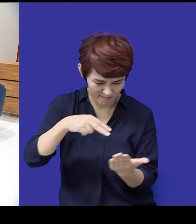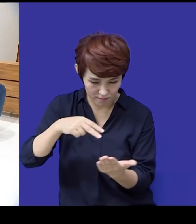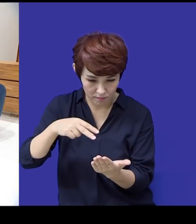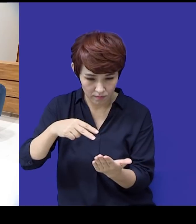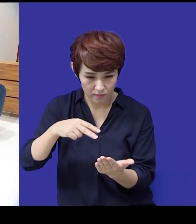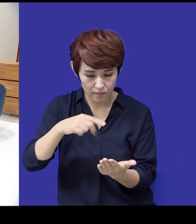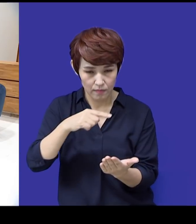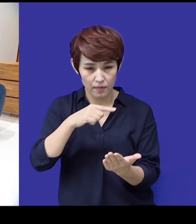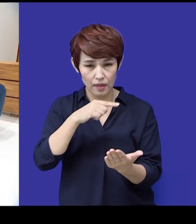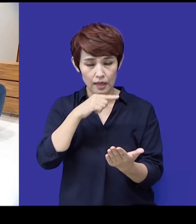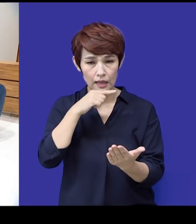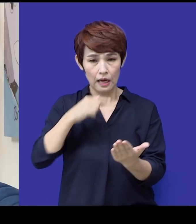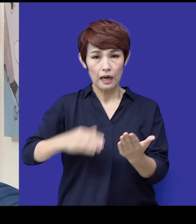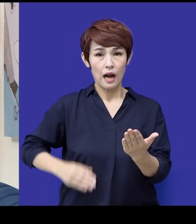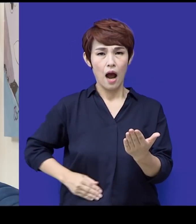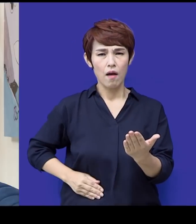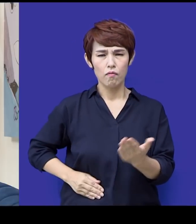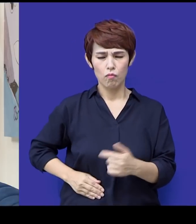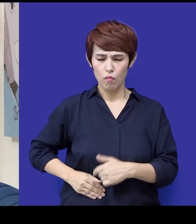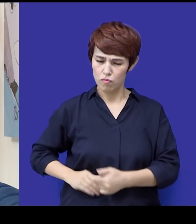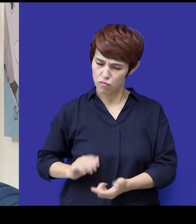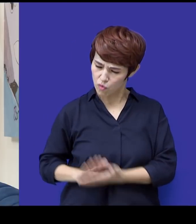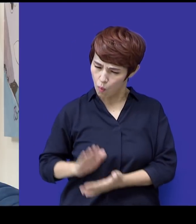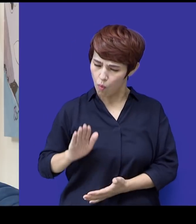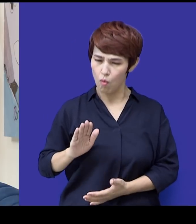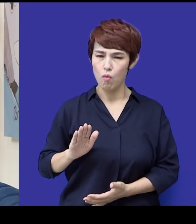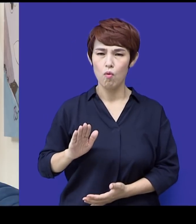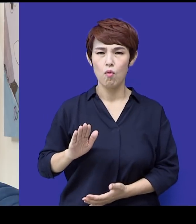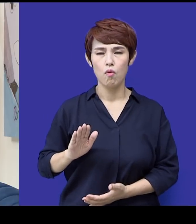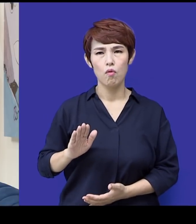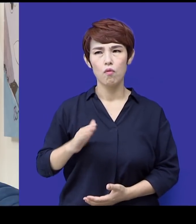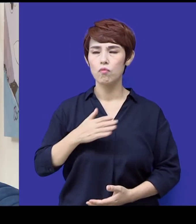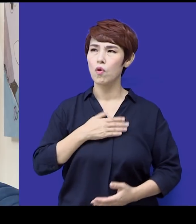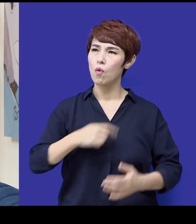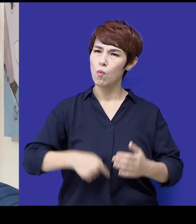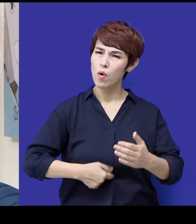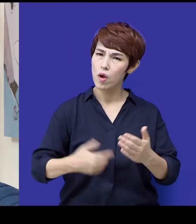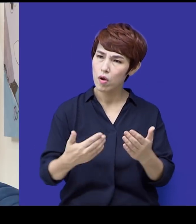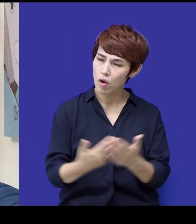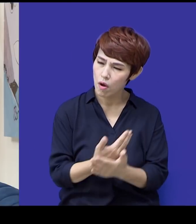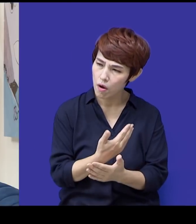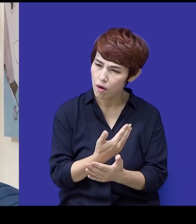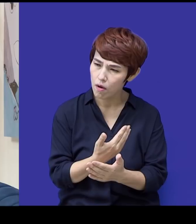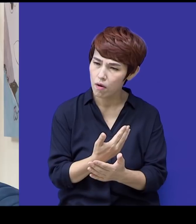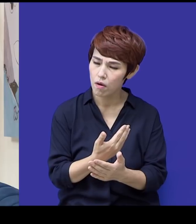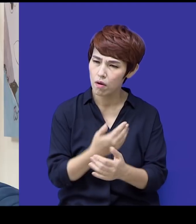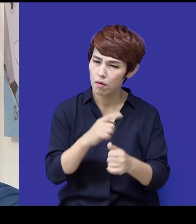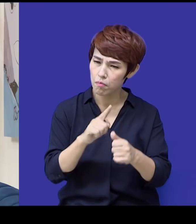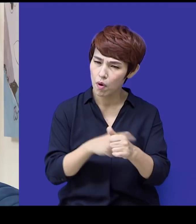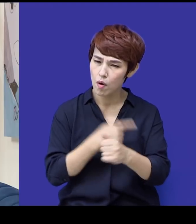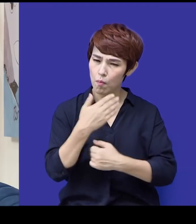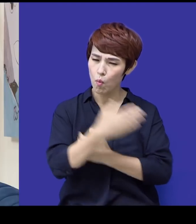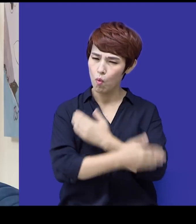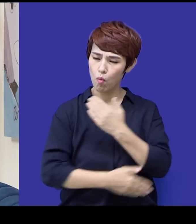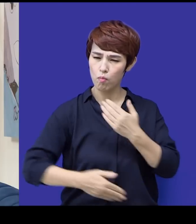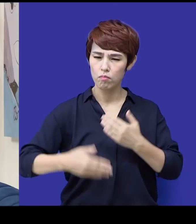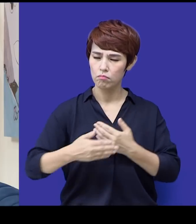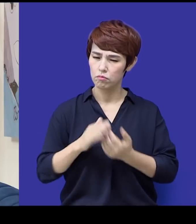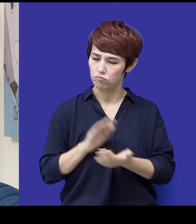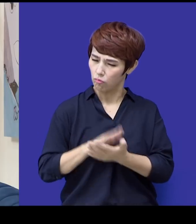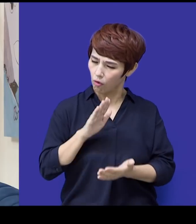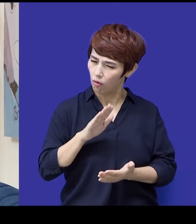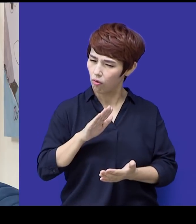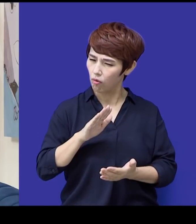뜨거운 게 들어오더라고요. 나는 내가 회개하고 그러니까 몸이 등도 뜨거워지고 해서